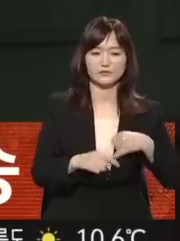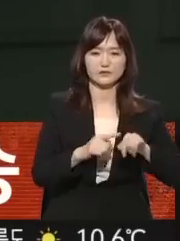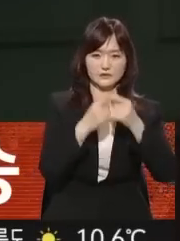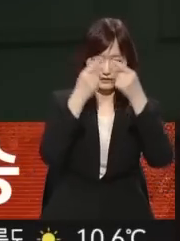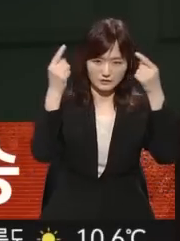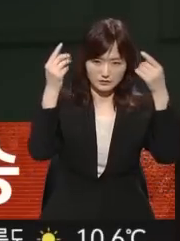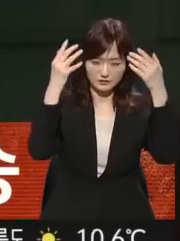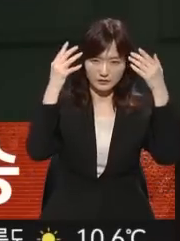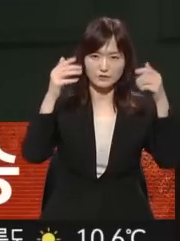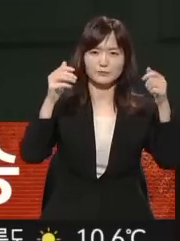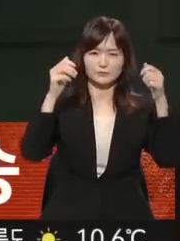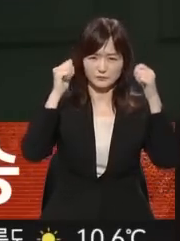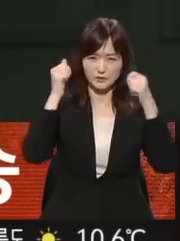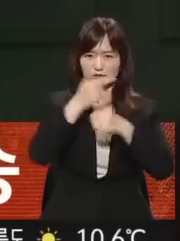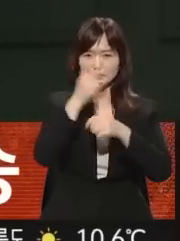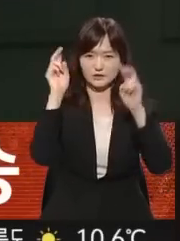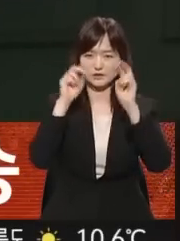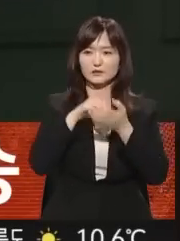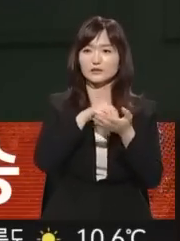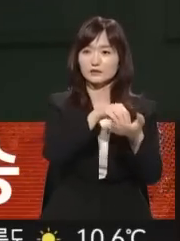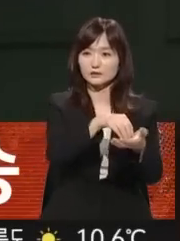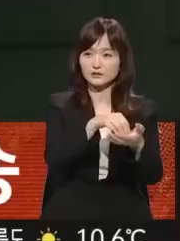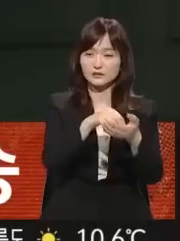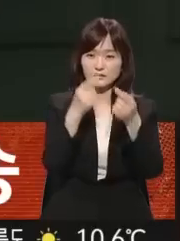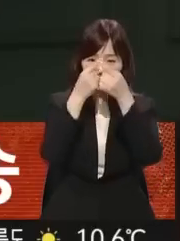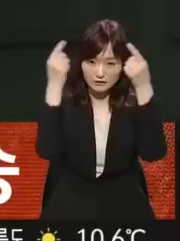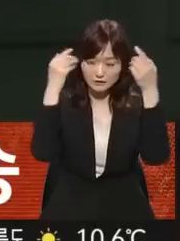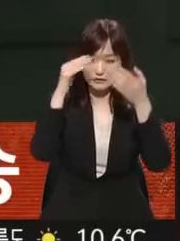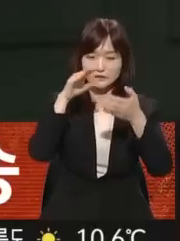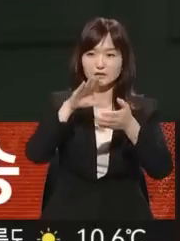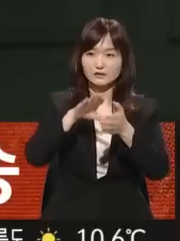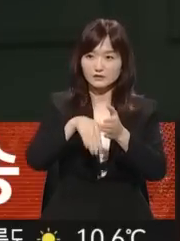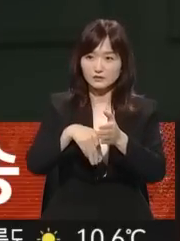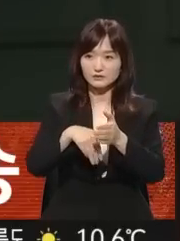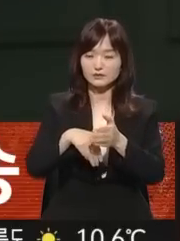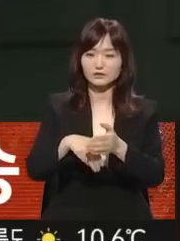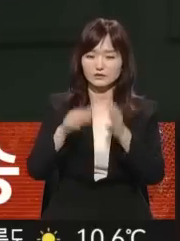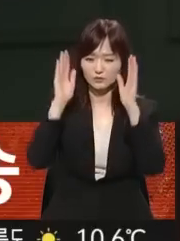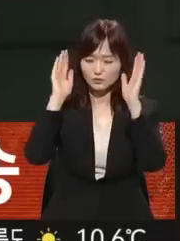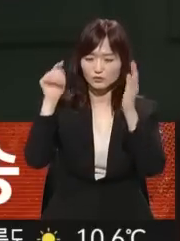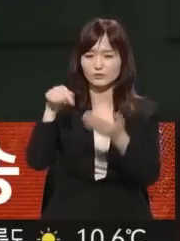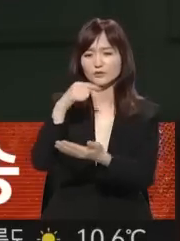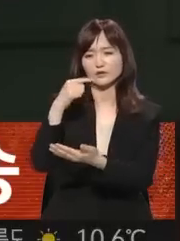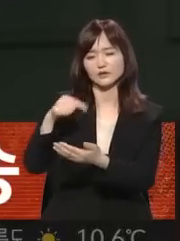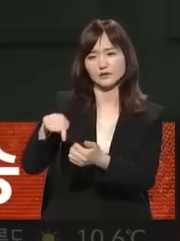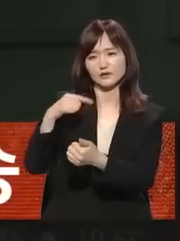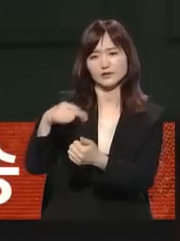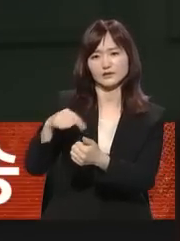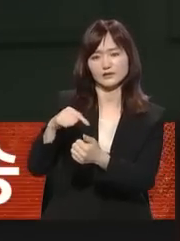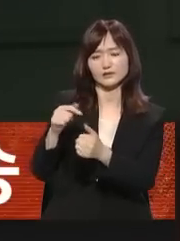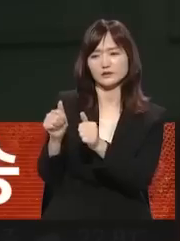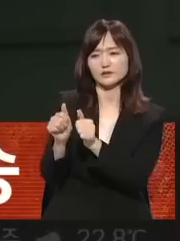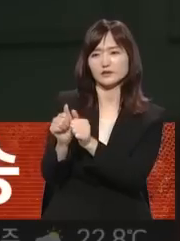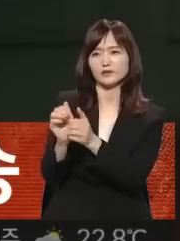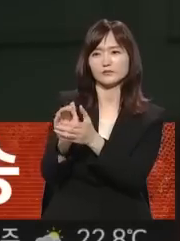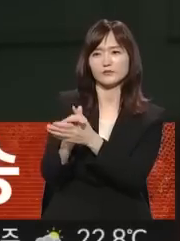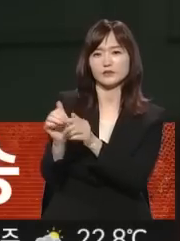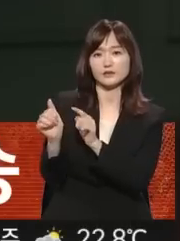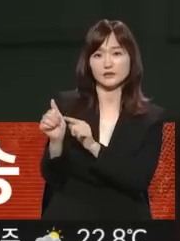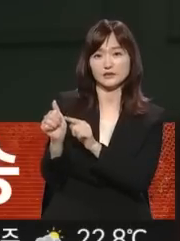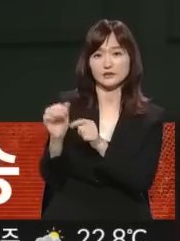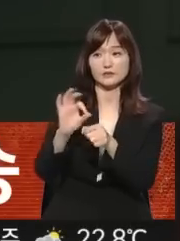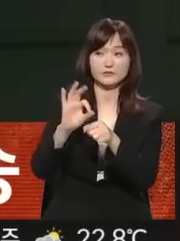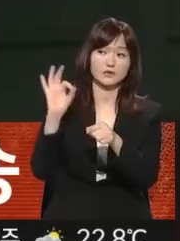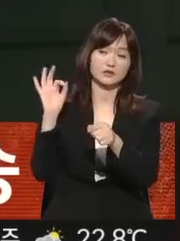이후에 대기업에 입사를 했습니다 그리고 대학 시절에 공부를 가르쳐 주면서 만났던이 남자친구가 있었는데요 10년쯤